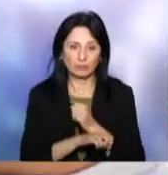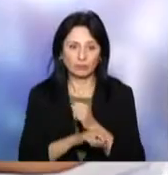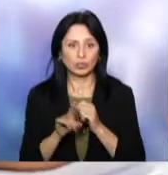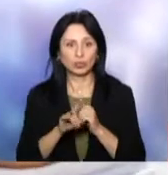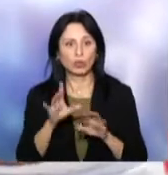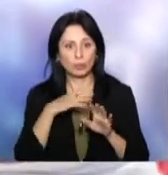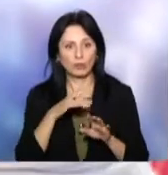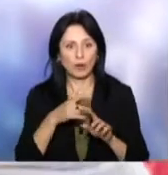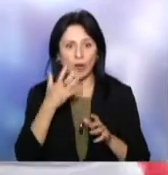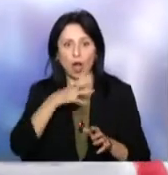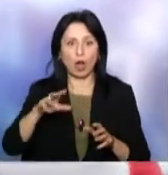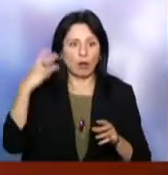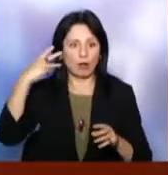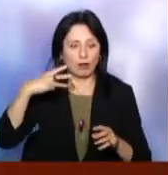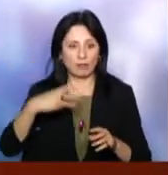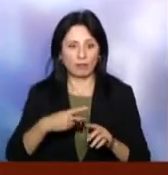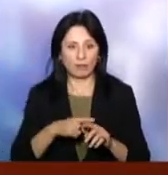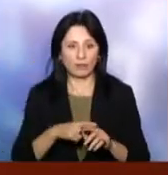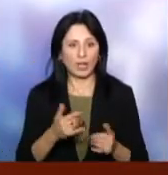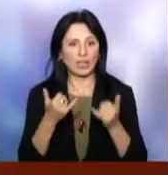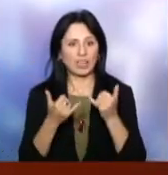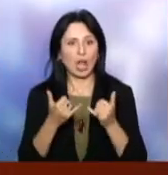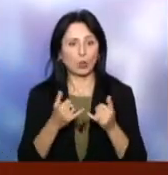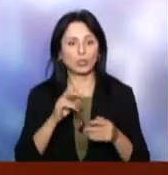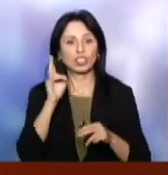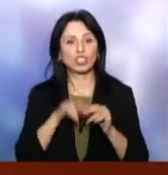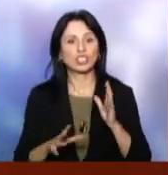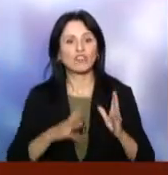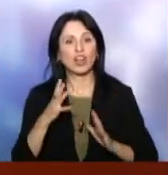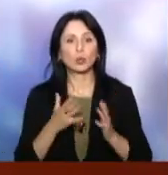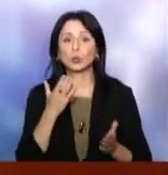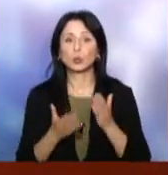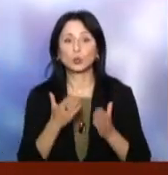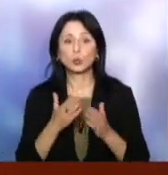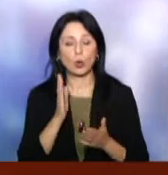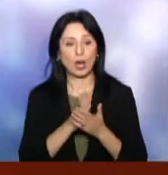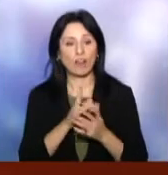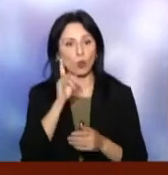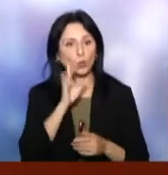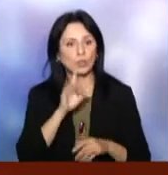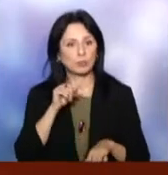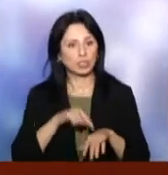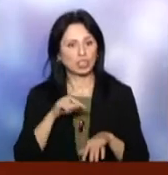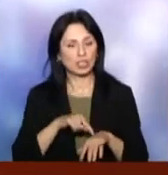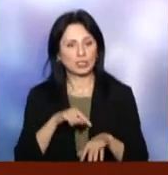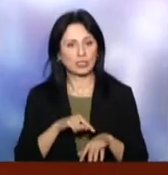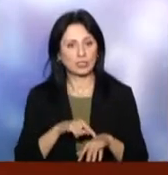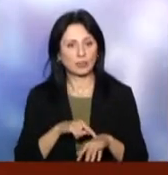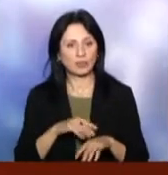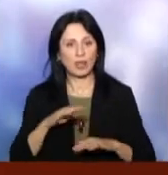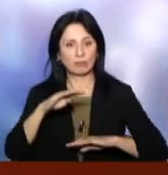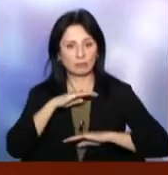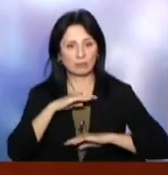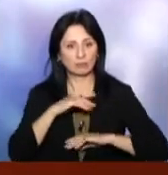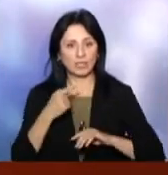ან გადახურება. დაუყოვნებლივ შეწყვიტეთ ვარჯიში თუ გაქვთ უსიამოვნო შეგრძნება კერდის